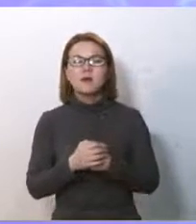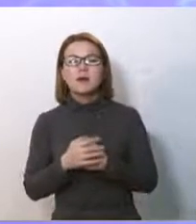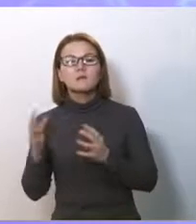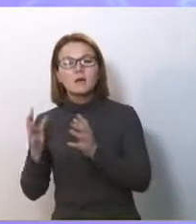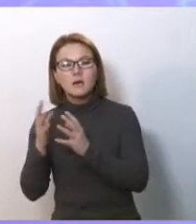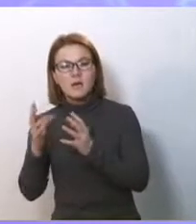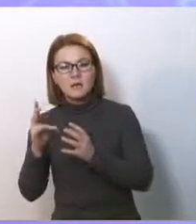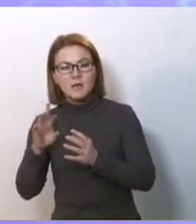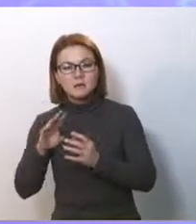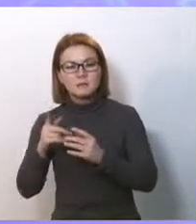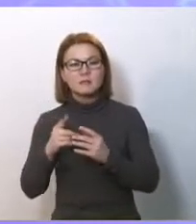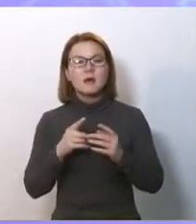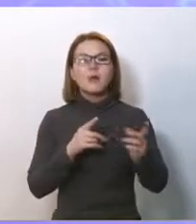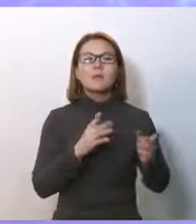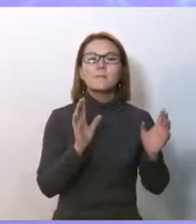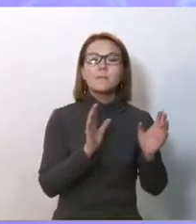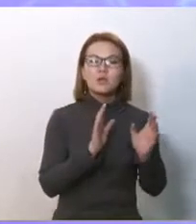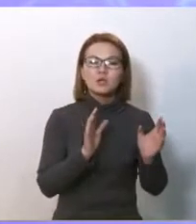сохранять, беречь,